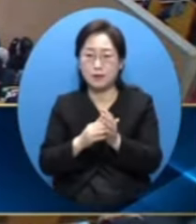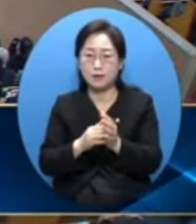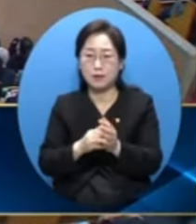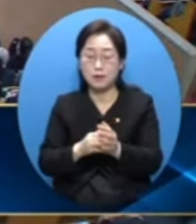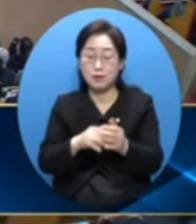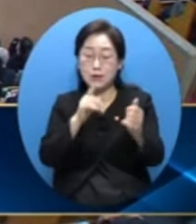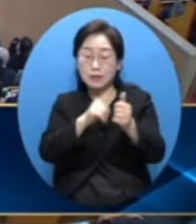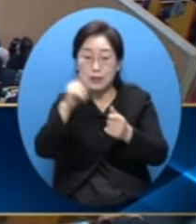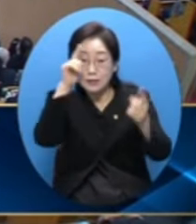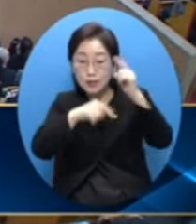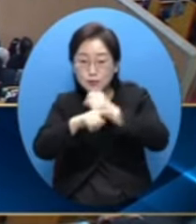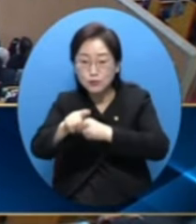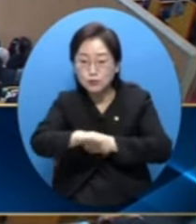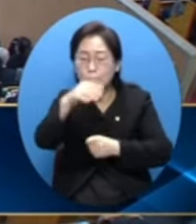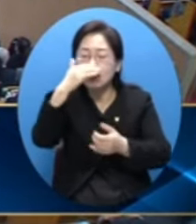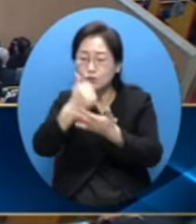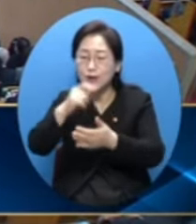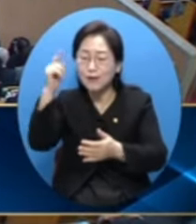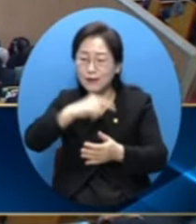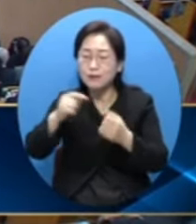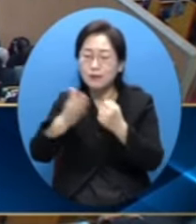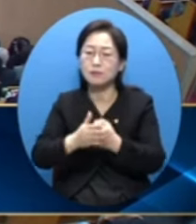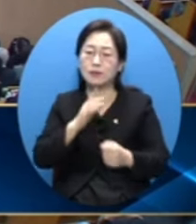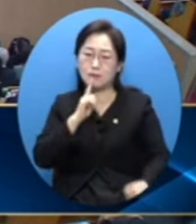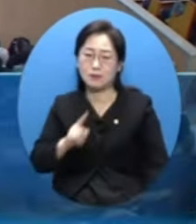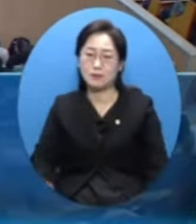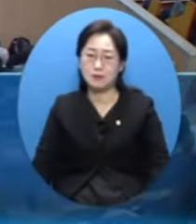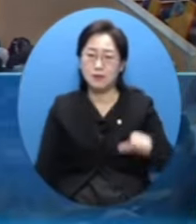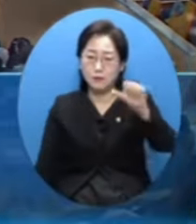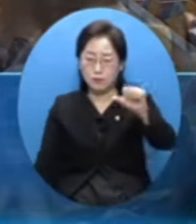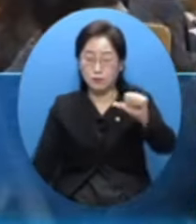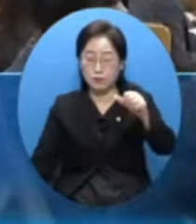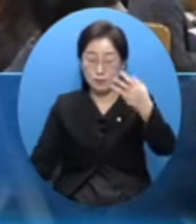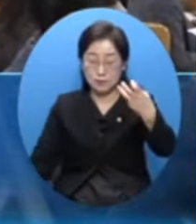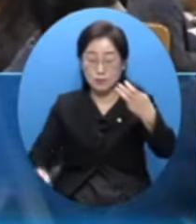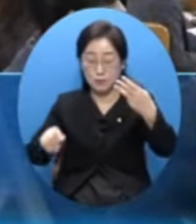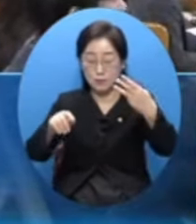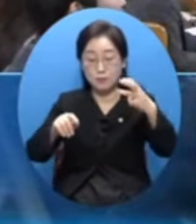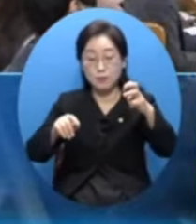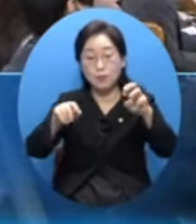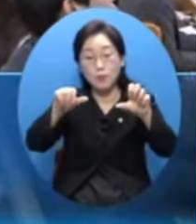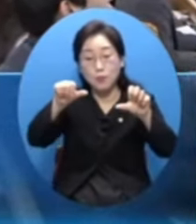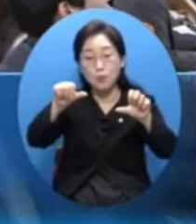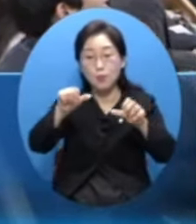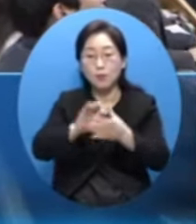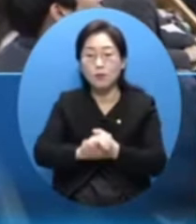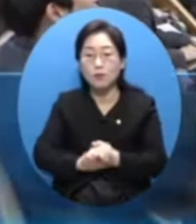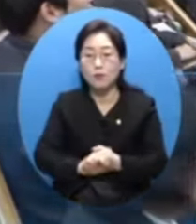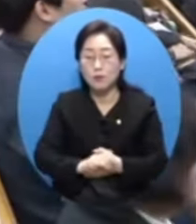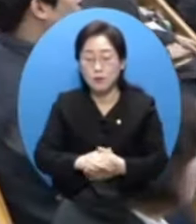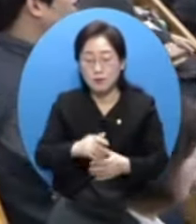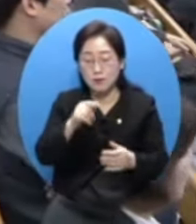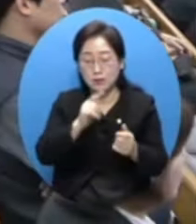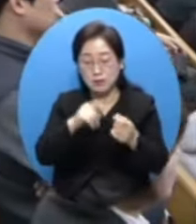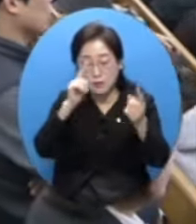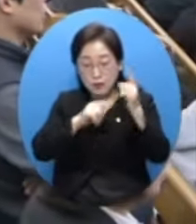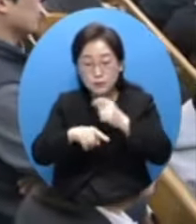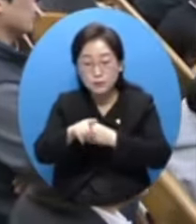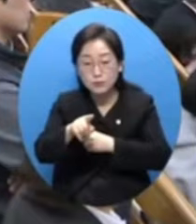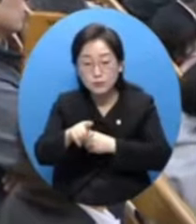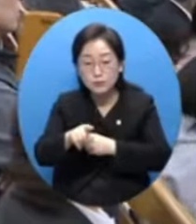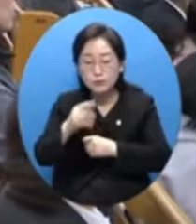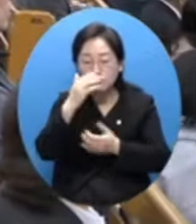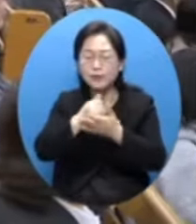상함은 우리의 죄악 때문이라고 말씀합니다 5절에 그가 상함은 우리의 죄악 때문이라 여기 상했다고 하는 표현은